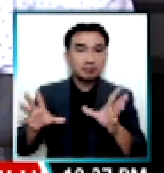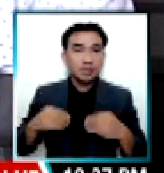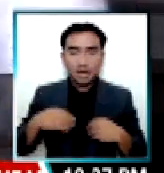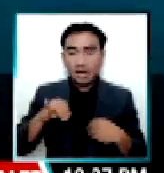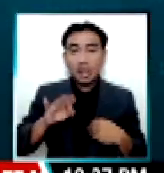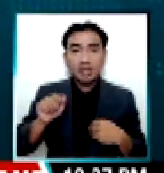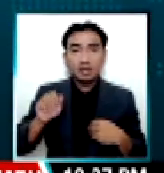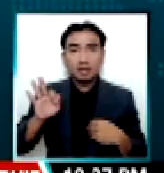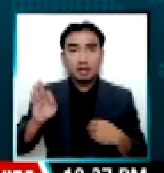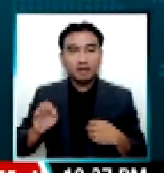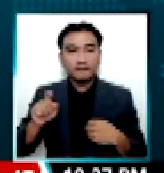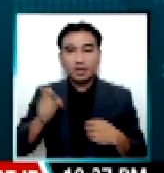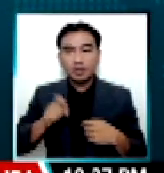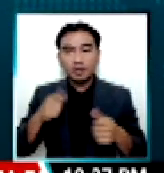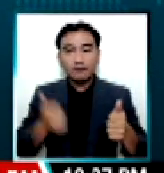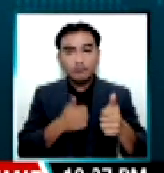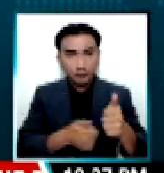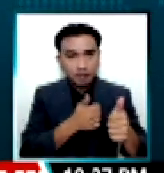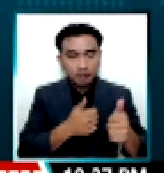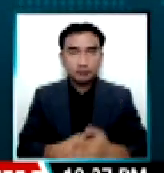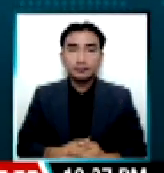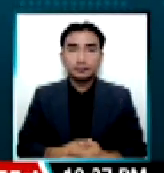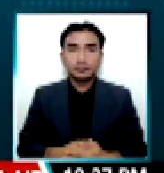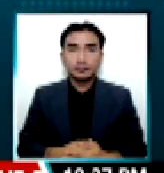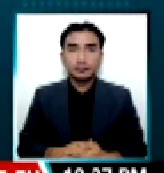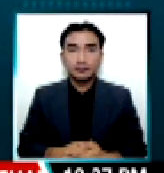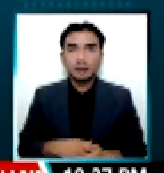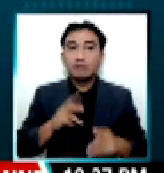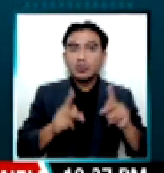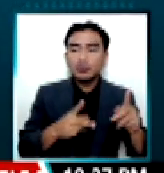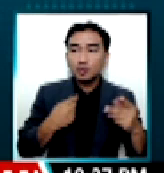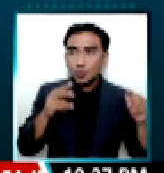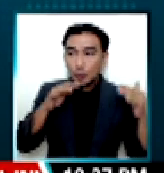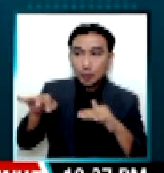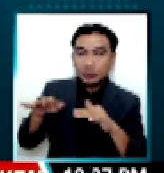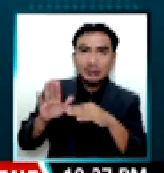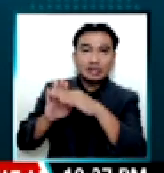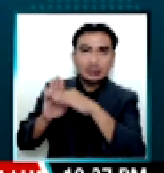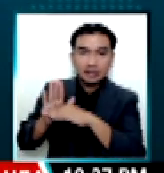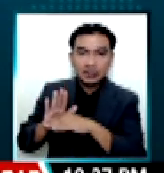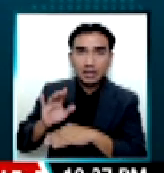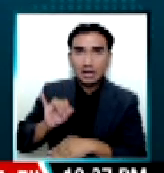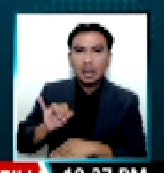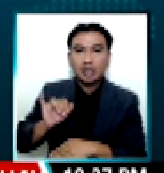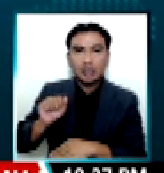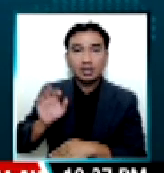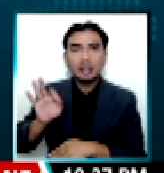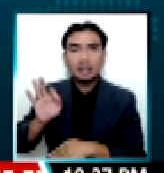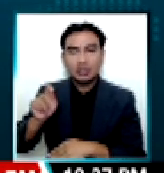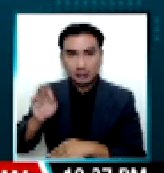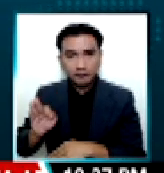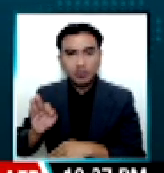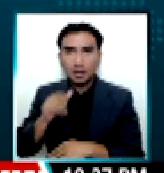dapat nilang sundin. They keep on insisting on IATF guidelines. Kaya nga tawag yan IATF guidelines. That does not carry